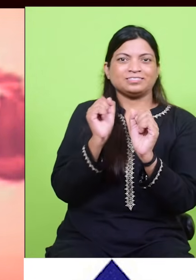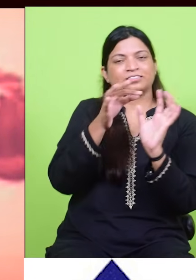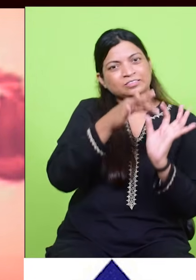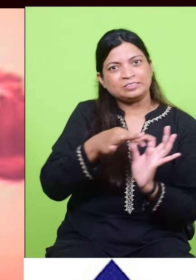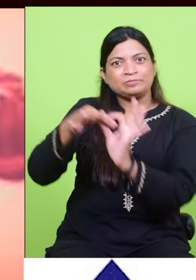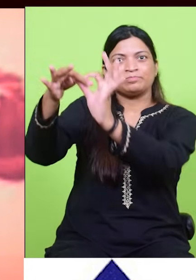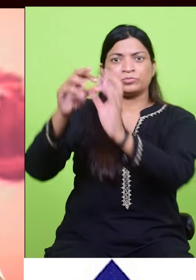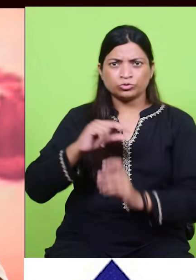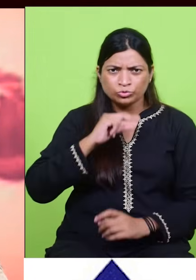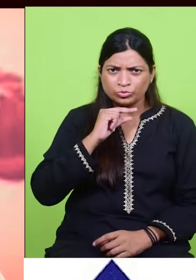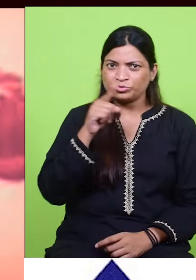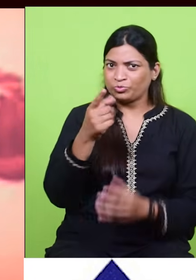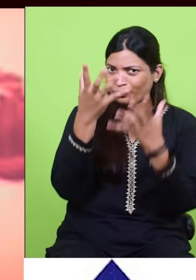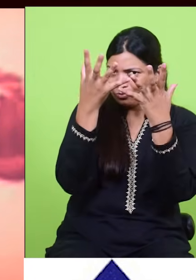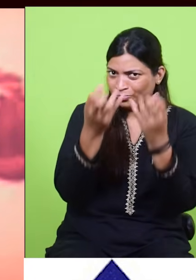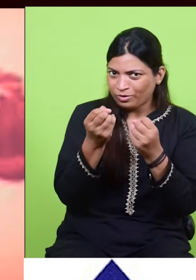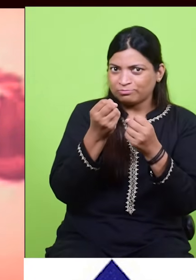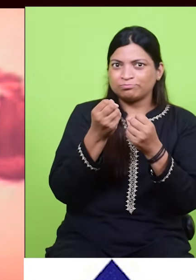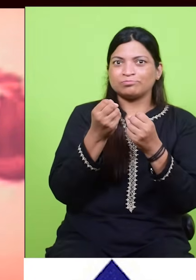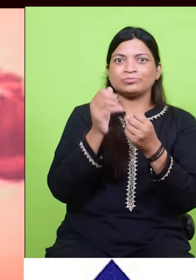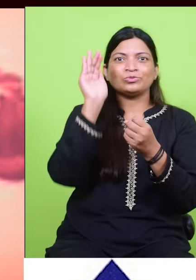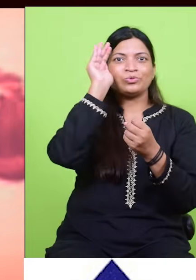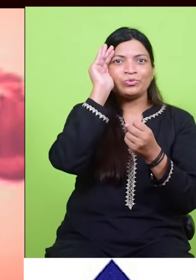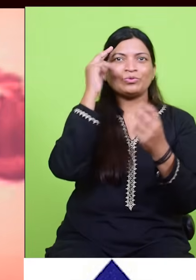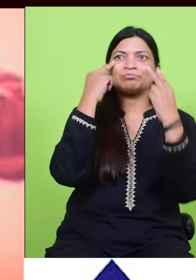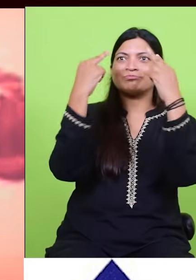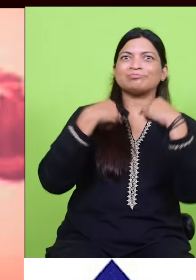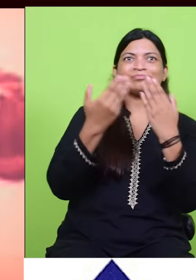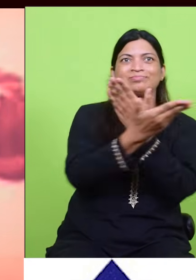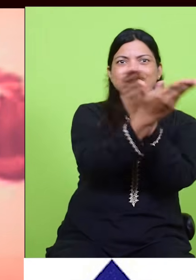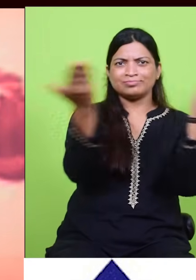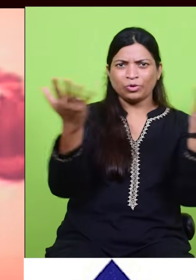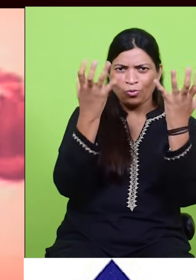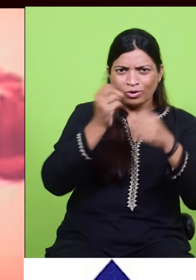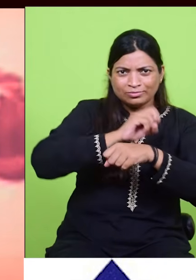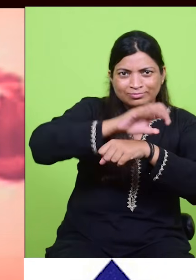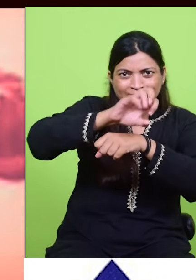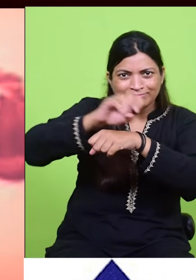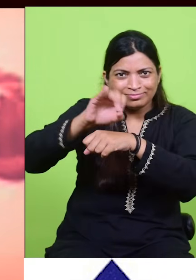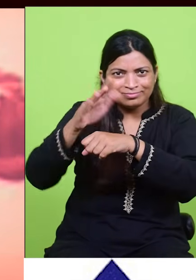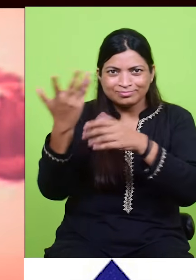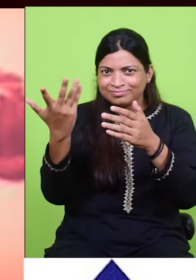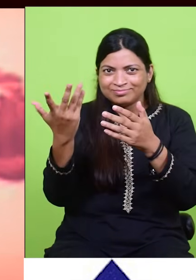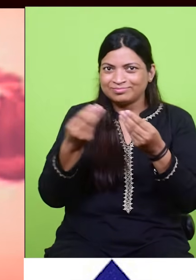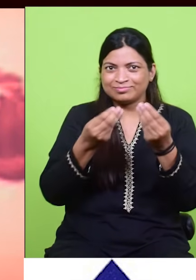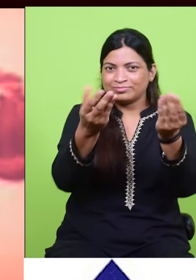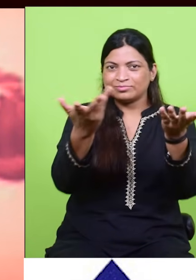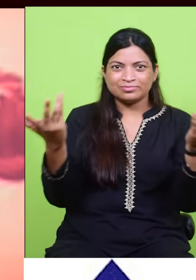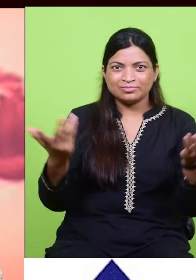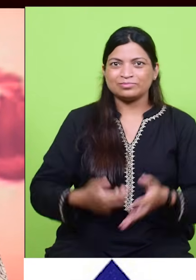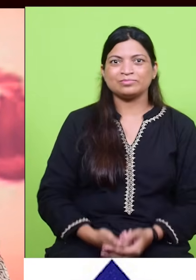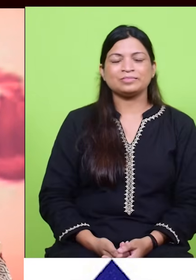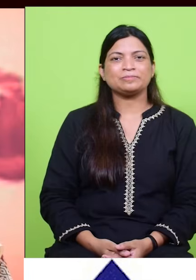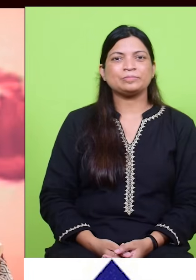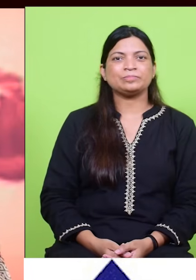लाइफ, गुरदीप बोल रही है कि लाइफ तो बहुत हार्ड है, बट स्टडी करने से क्या होता है, बट स्टडी करने